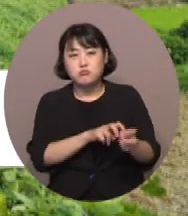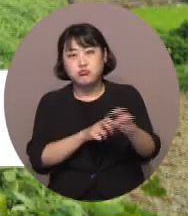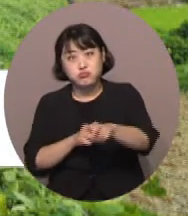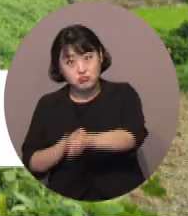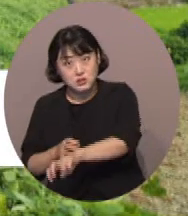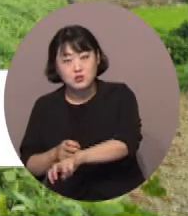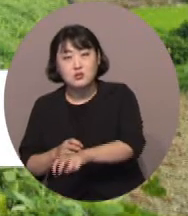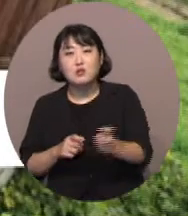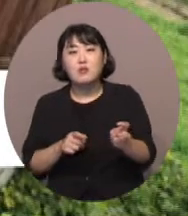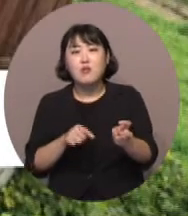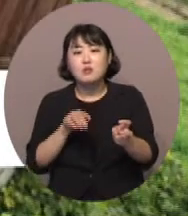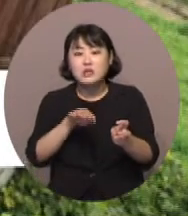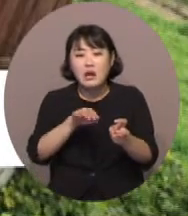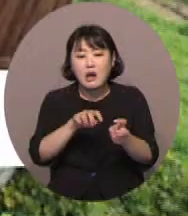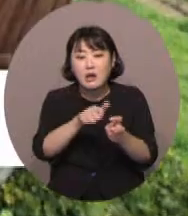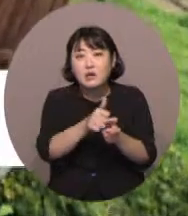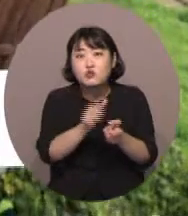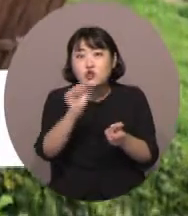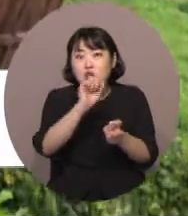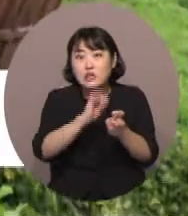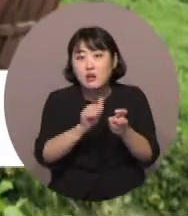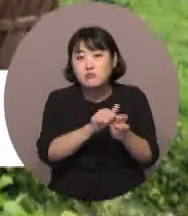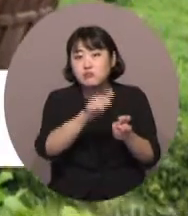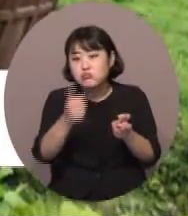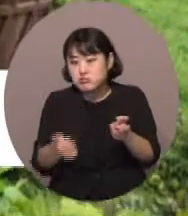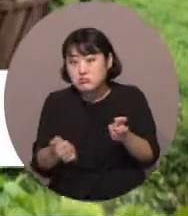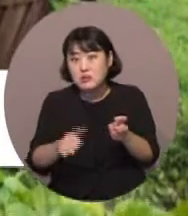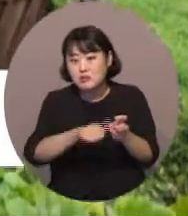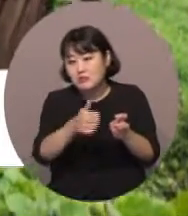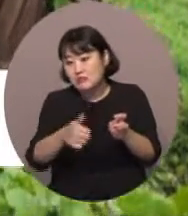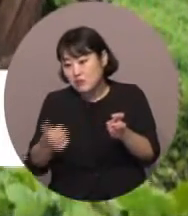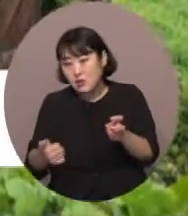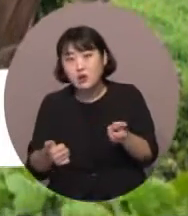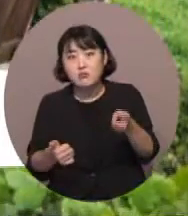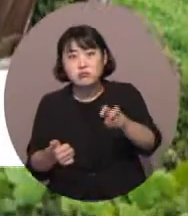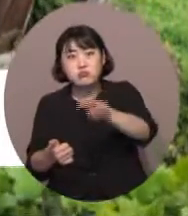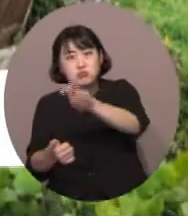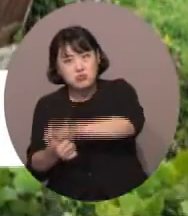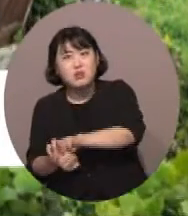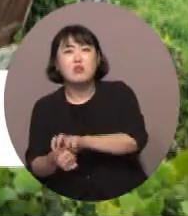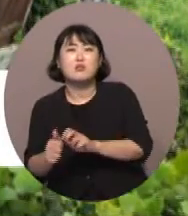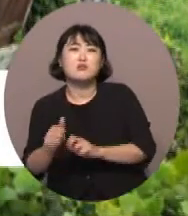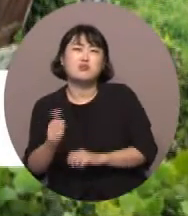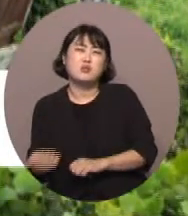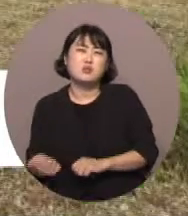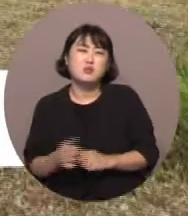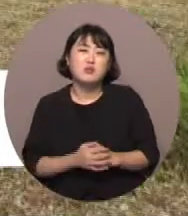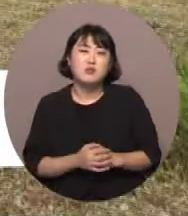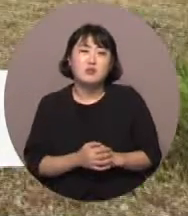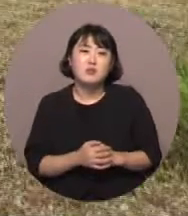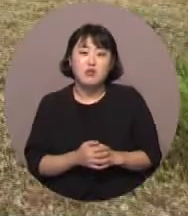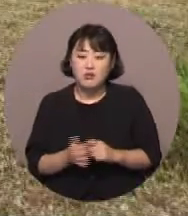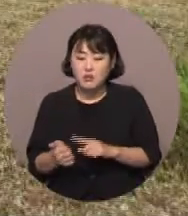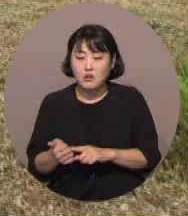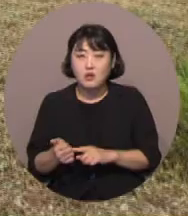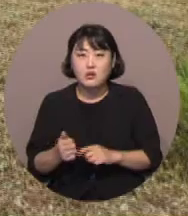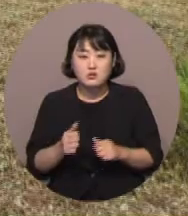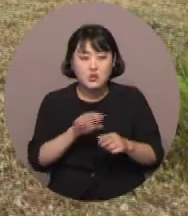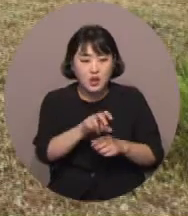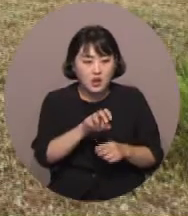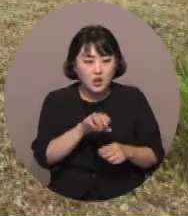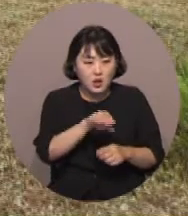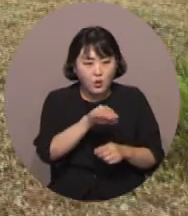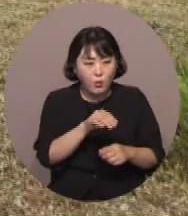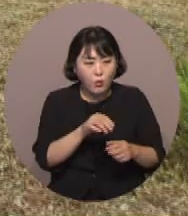운전자 박모 씨가 차량 밖으로 튕겨져 나가면서 트럭에 깔려 숨졌습니다 경찰은 차량의 고장 여부 등 정확한